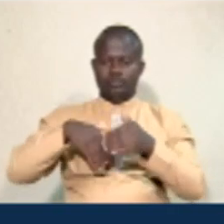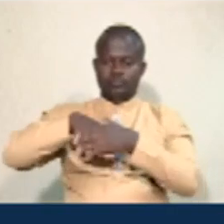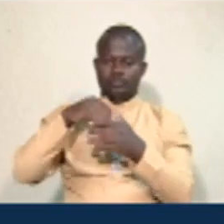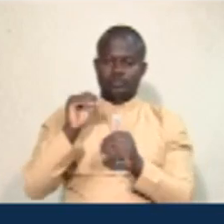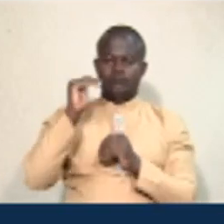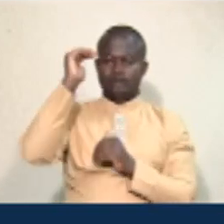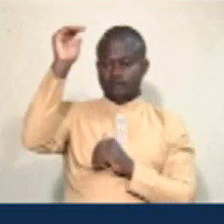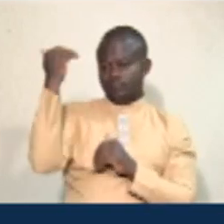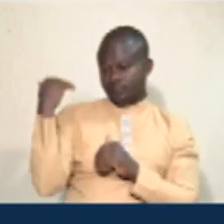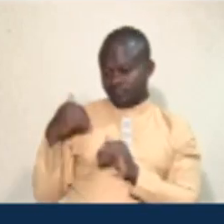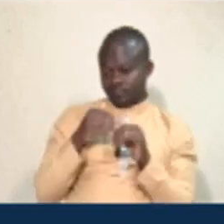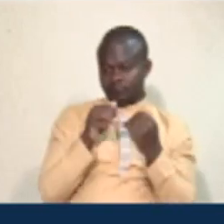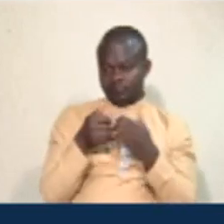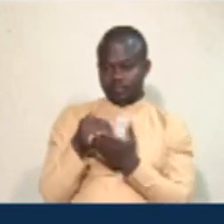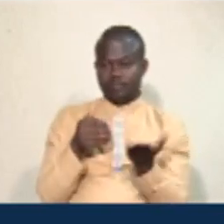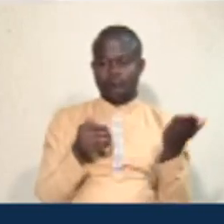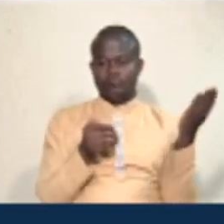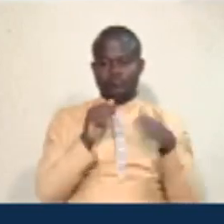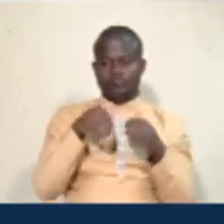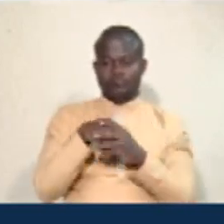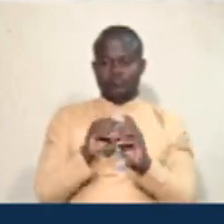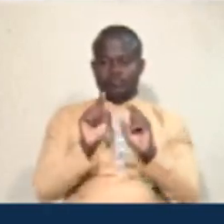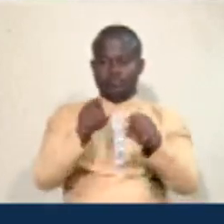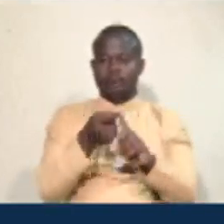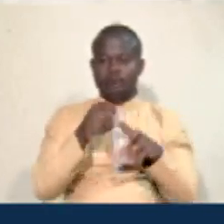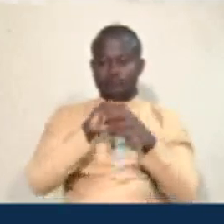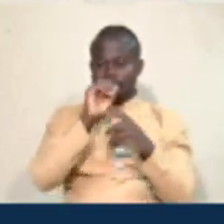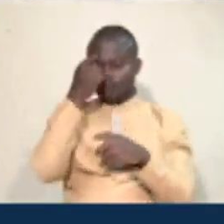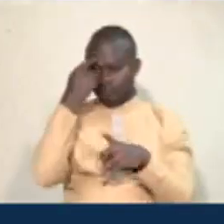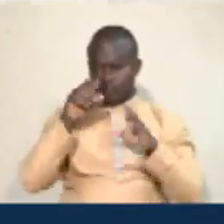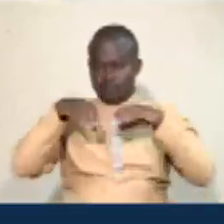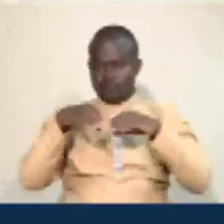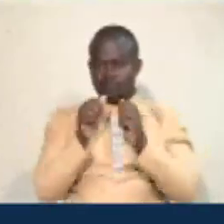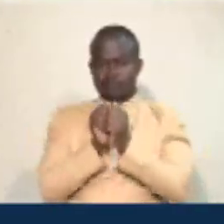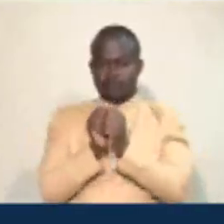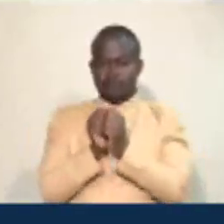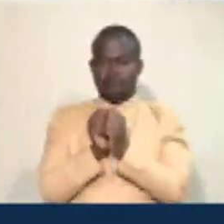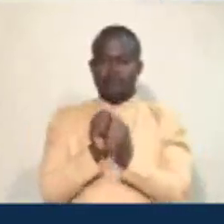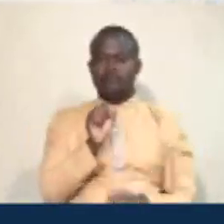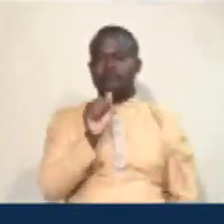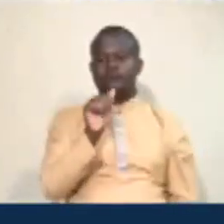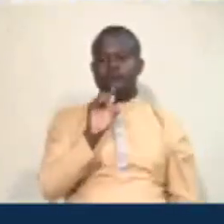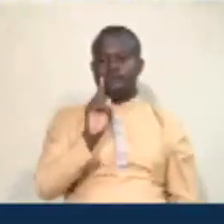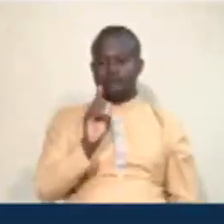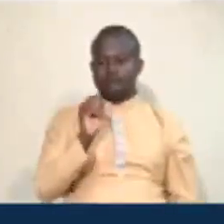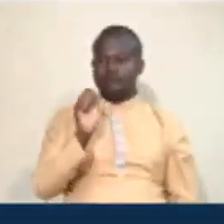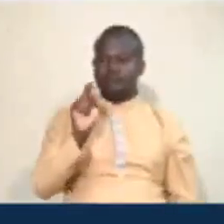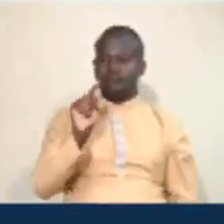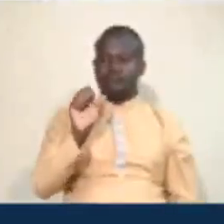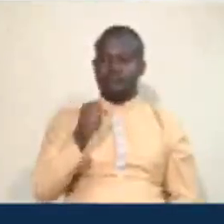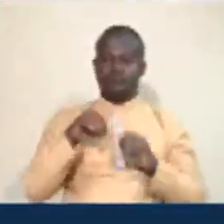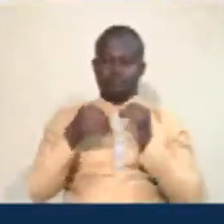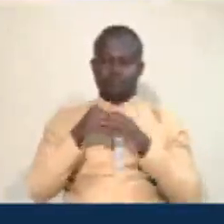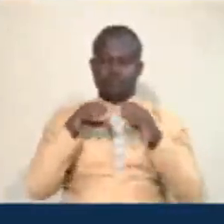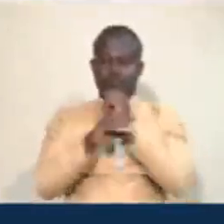w'abakuze bakanyujijeho cyangwa abaveterana. Umwe mu bayitabiriye aturutse muri Repubulika ya Demokarasi ya Kongo ni Saidi Abed Makasi, wanakiniye ikipe y'igihugu y'u